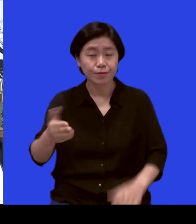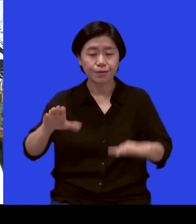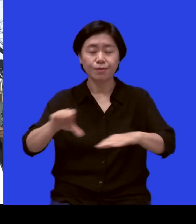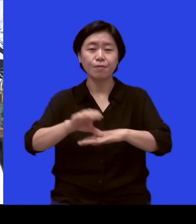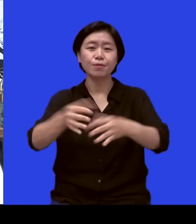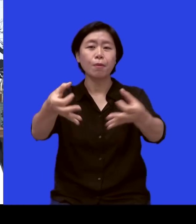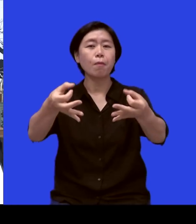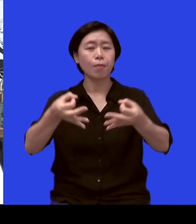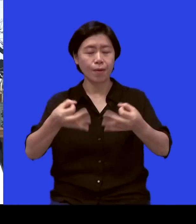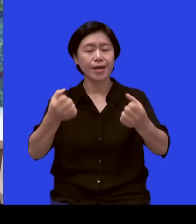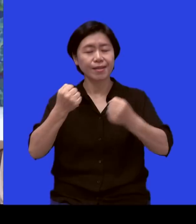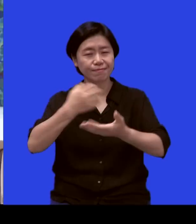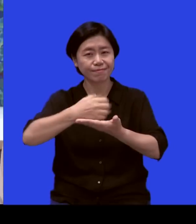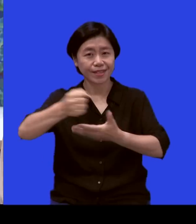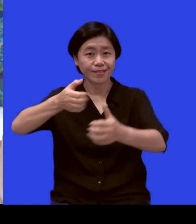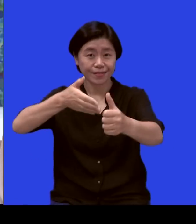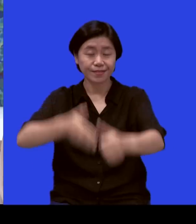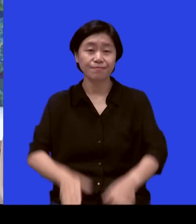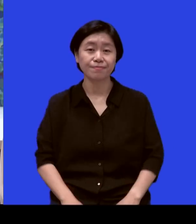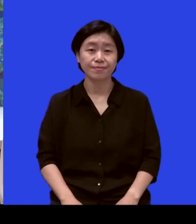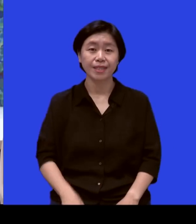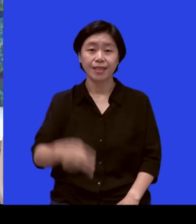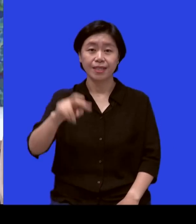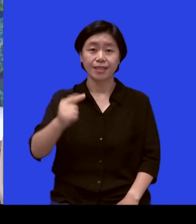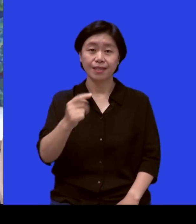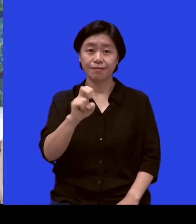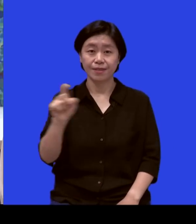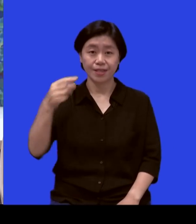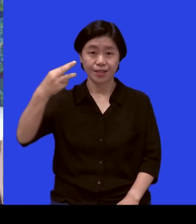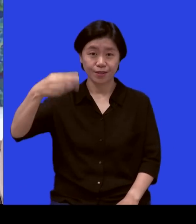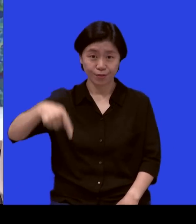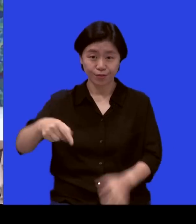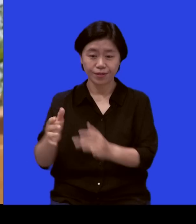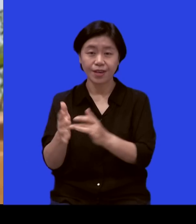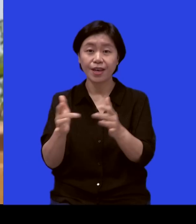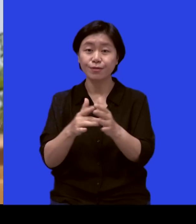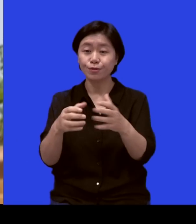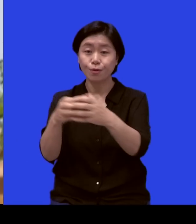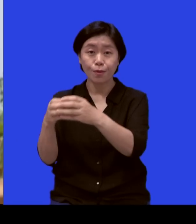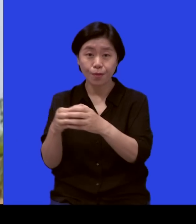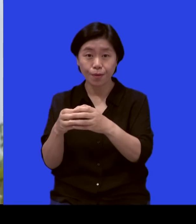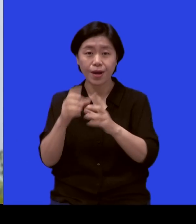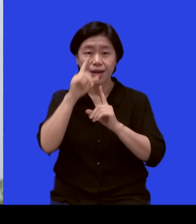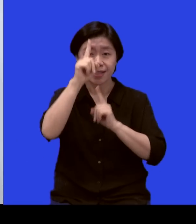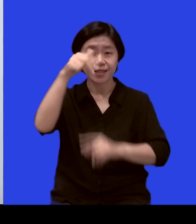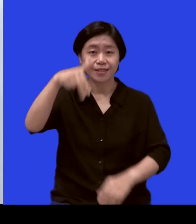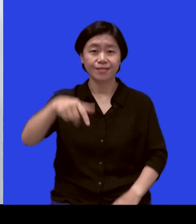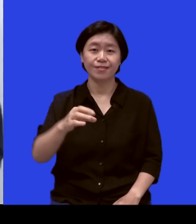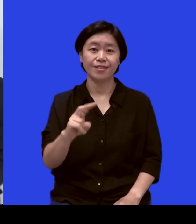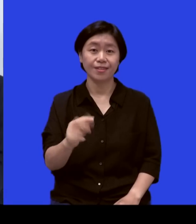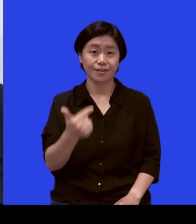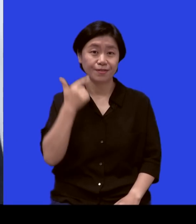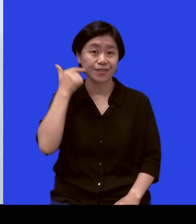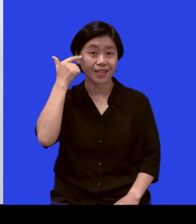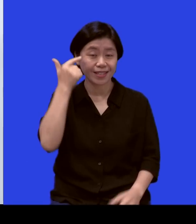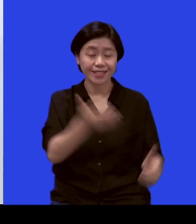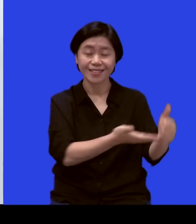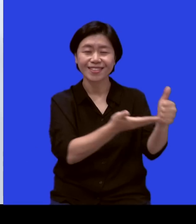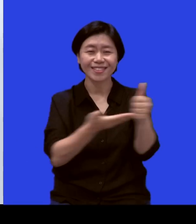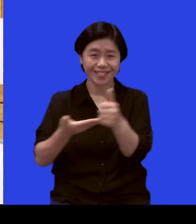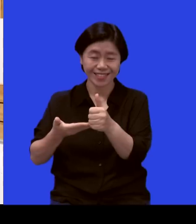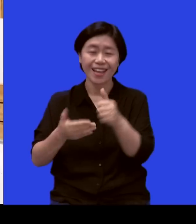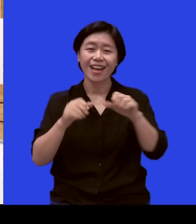방송 보시면 큰 힘이 되실 겁니다. 산마루 예수공동체의 이주연 목사님을 모시겠습니다. 어서 오세요. 아이고